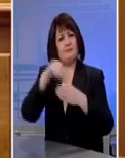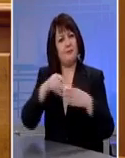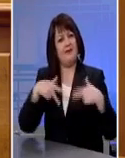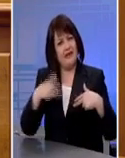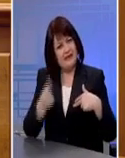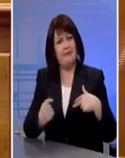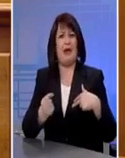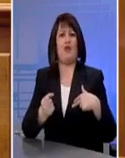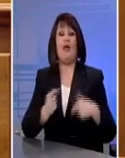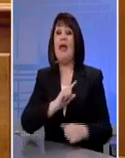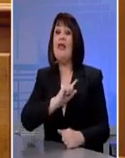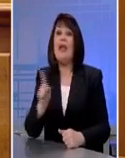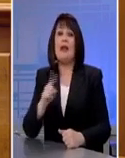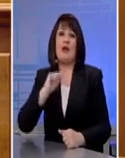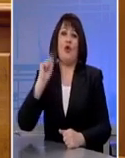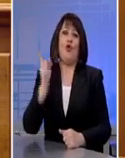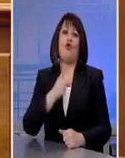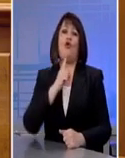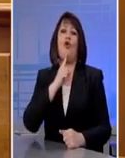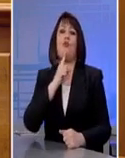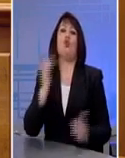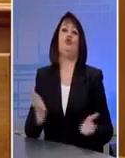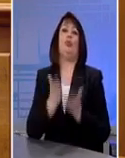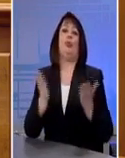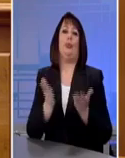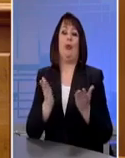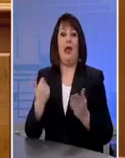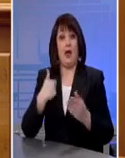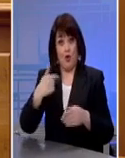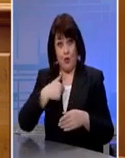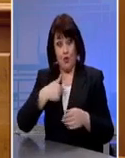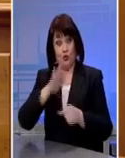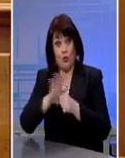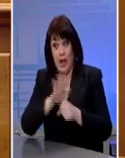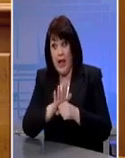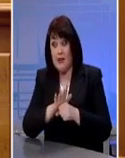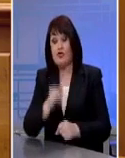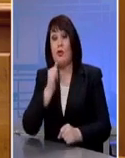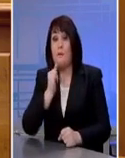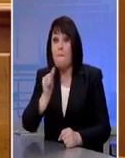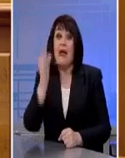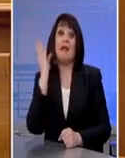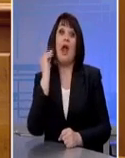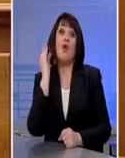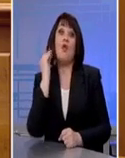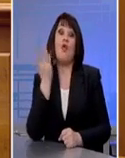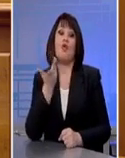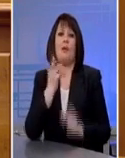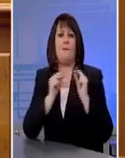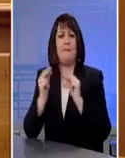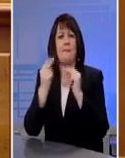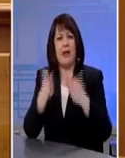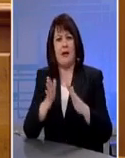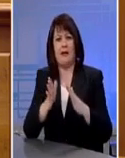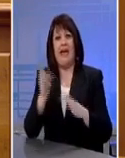κυβέρνηση. Δεν είναι όλοι όπως νομίζουν κάποιοι. Εγώ τουλάχιστον πάντα ακούω την κουβέντα. Είχα συζητήσει με τον